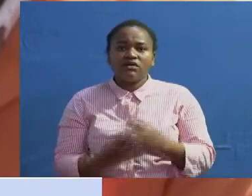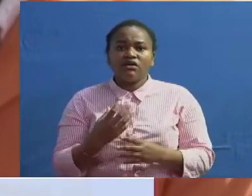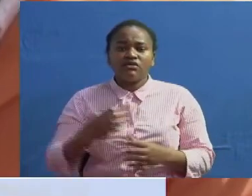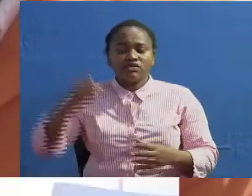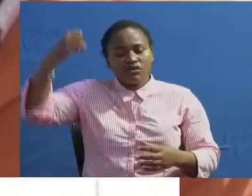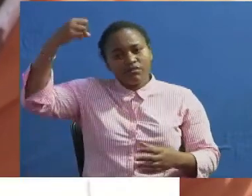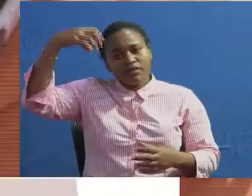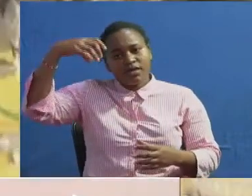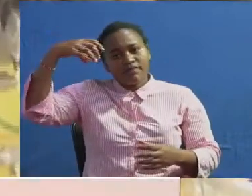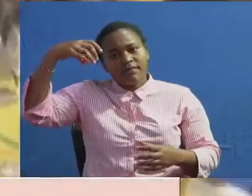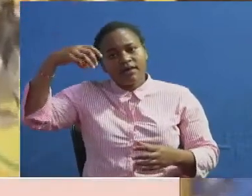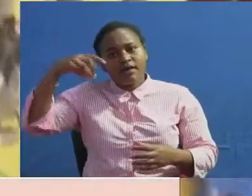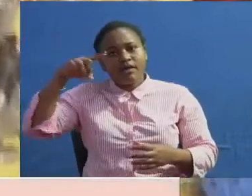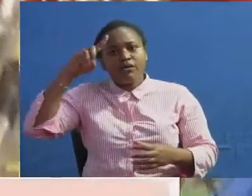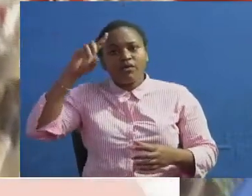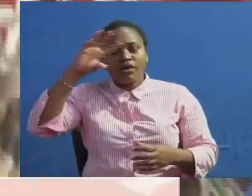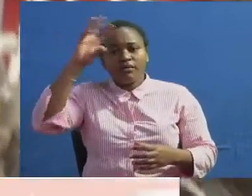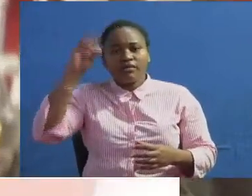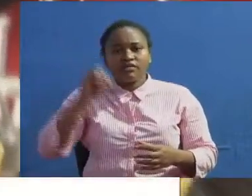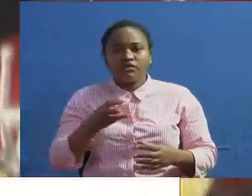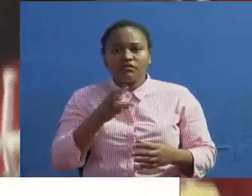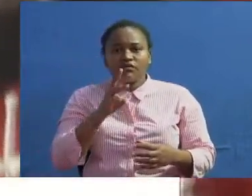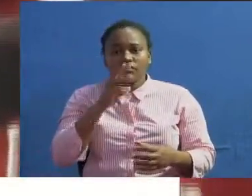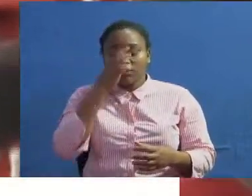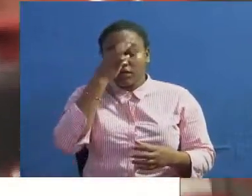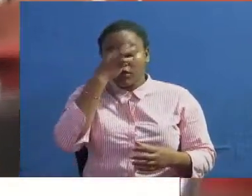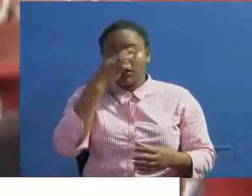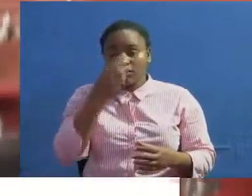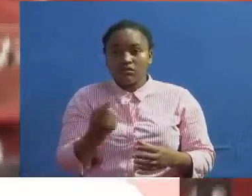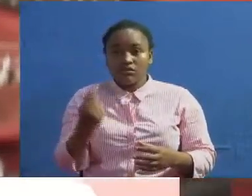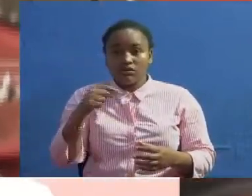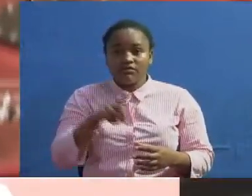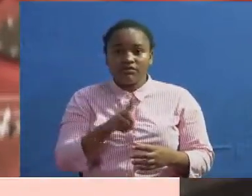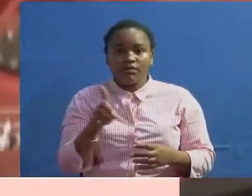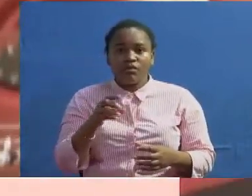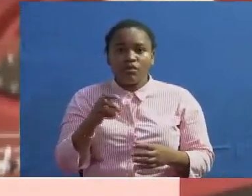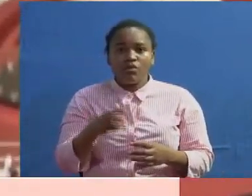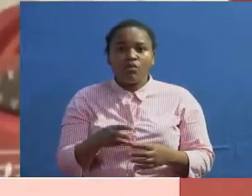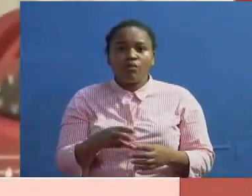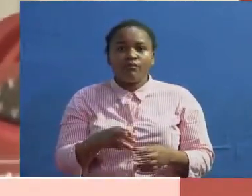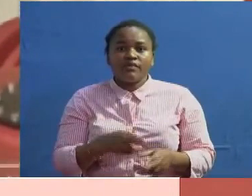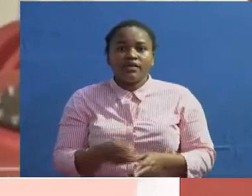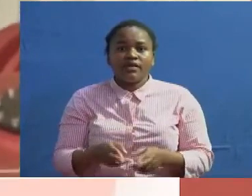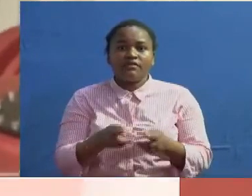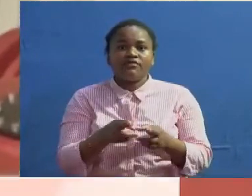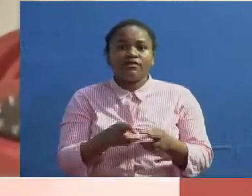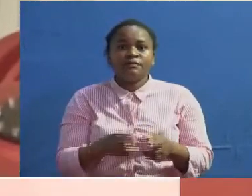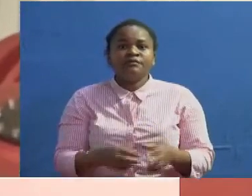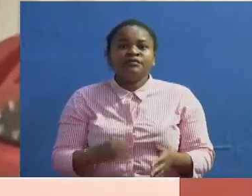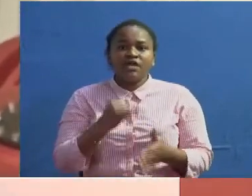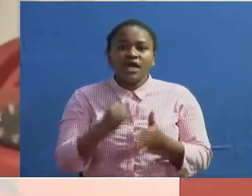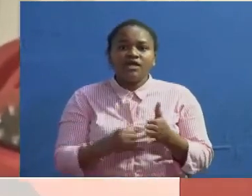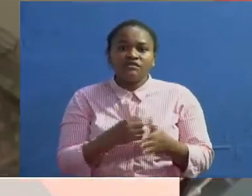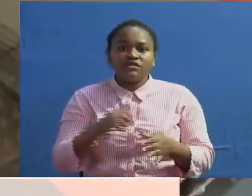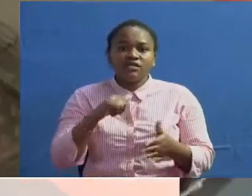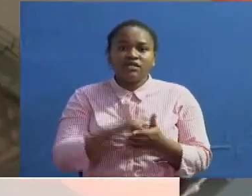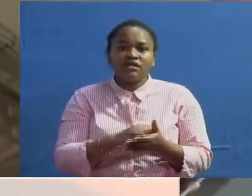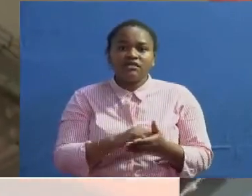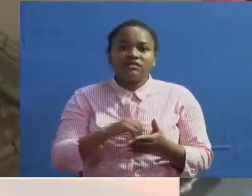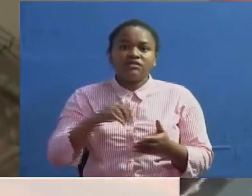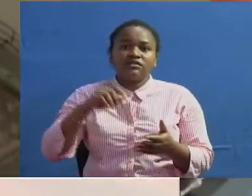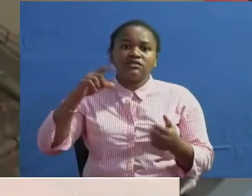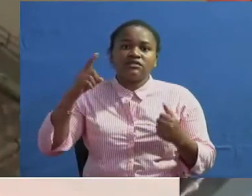umeme. 1% ya maji yanayotumika hurudi mtoni. Ni kiwanda kilicho na uwezo wa kuzalisha hadi